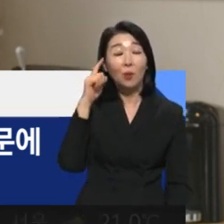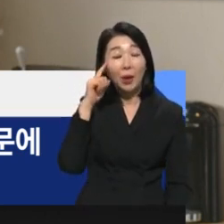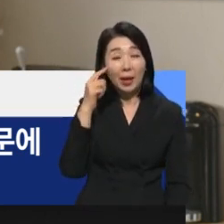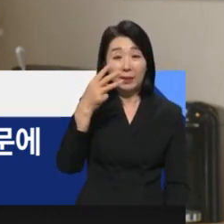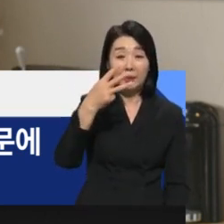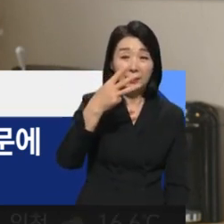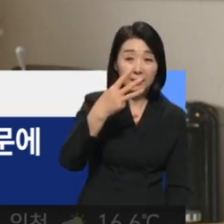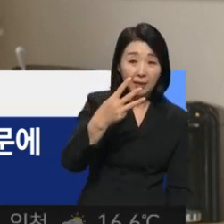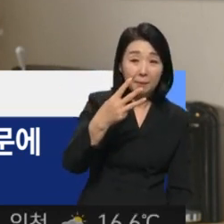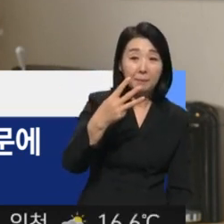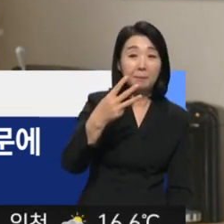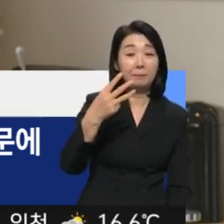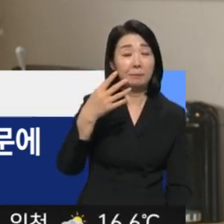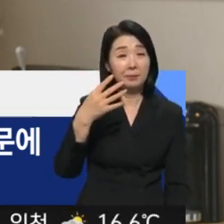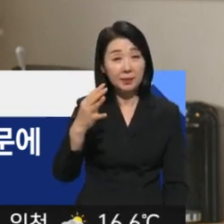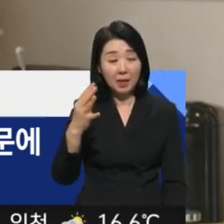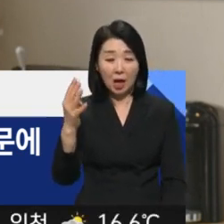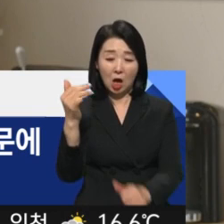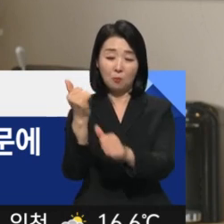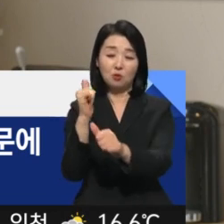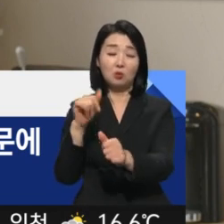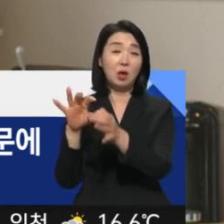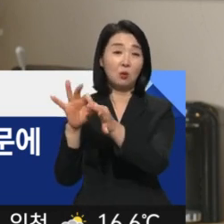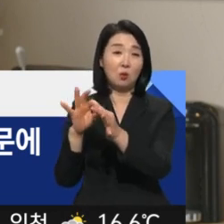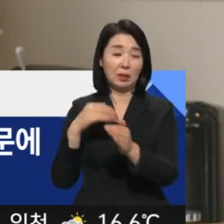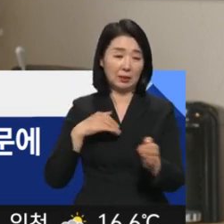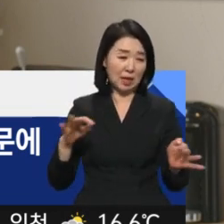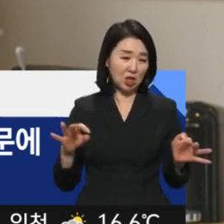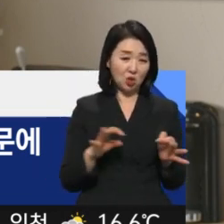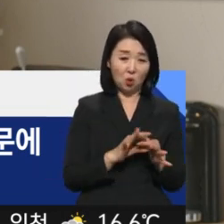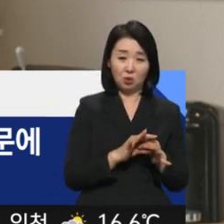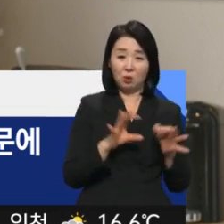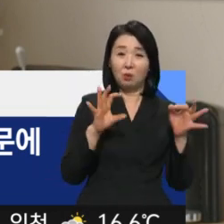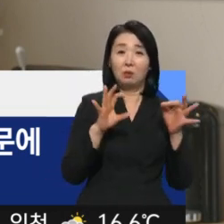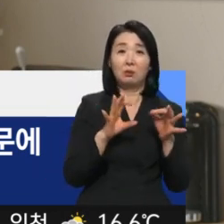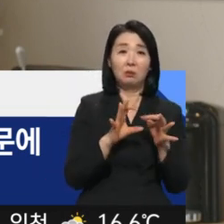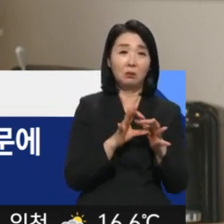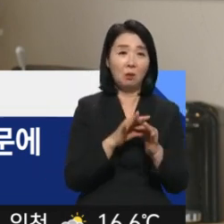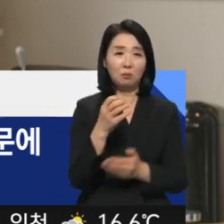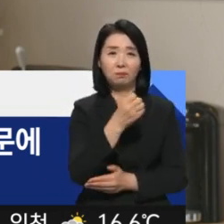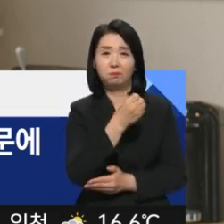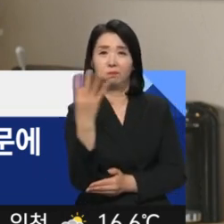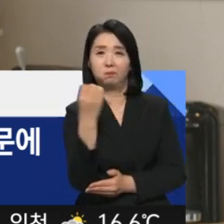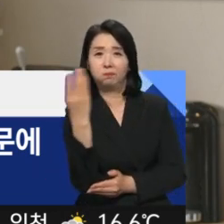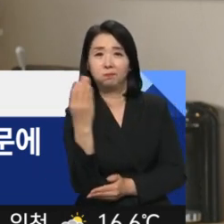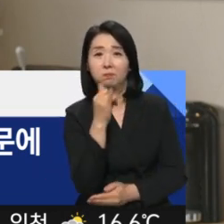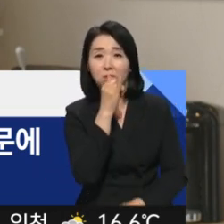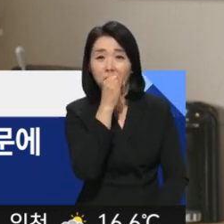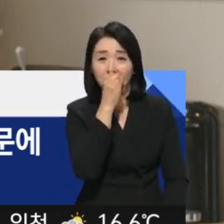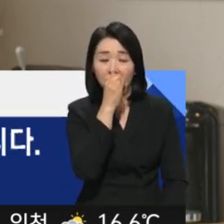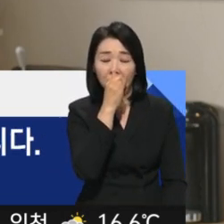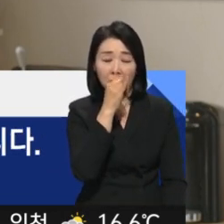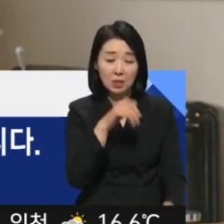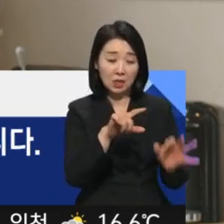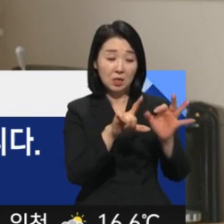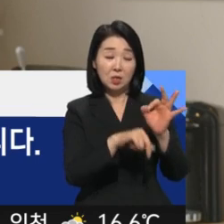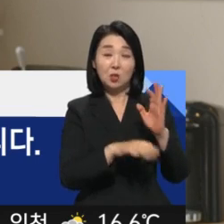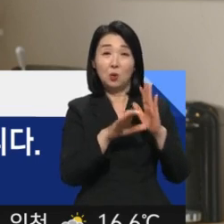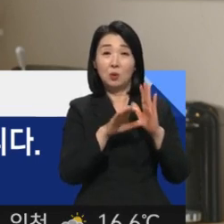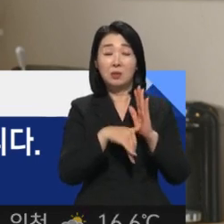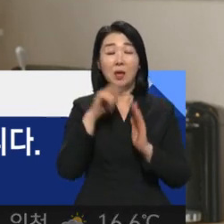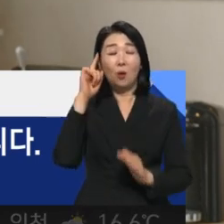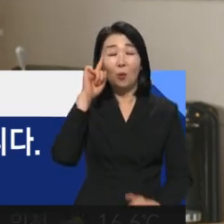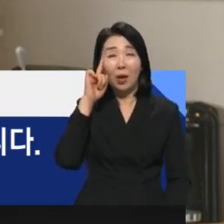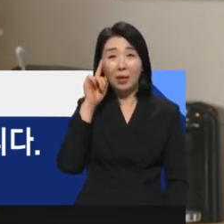제3사무부총장으로 임명한 이유 때문에 저를 연결시키는 수없는 언론 기사가 생산되었습니다. 10월경에는 3만여 개의